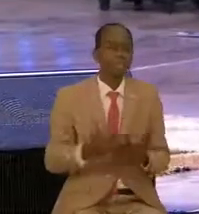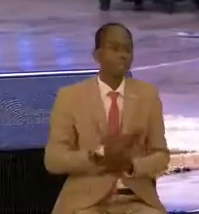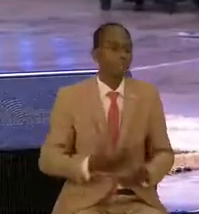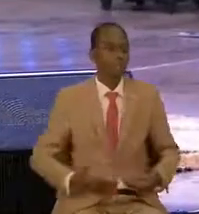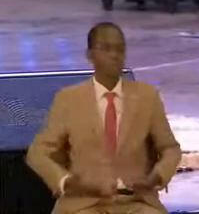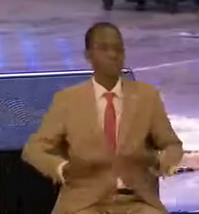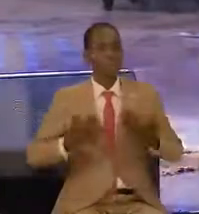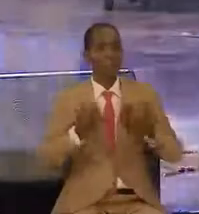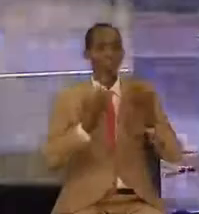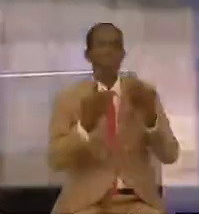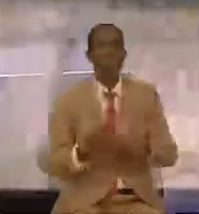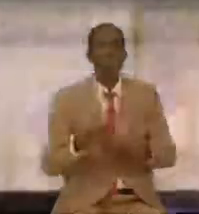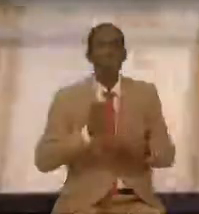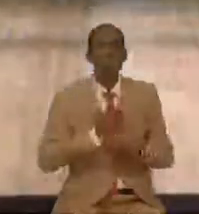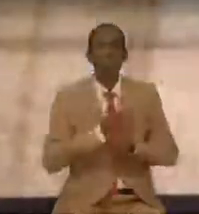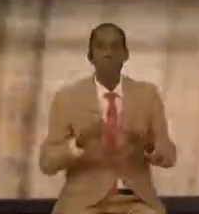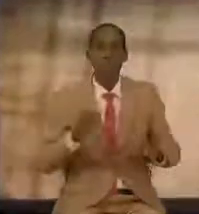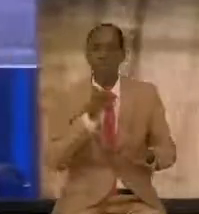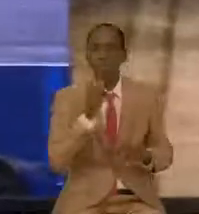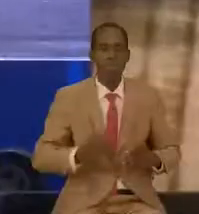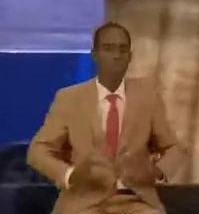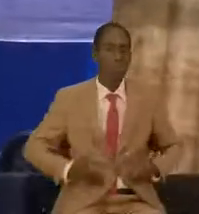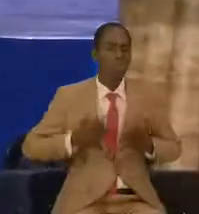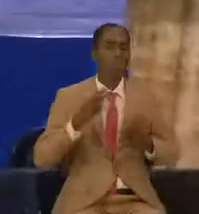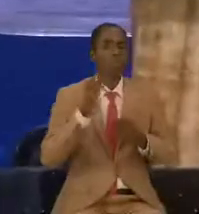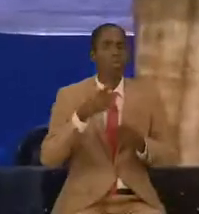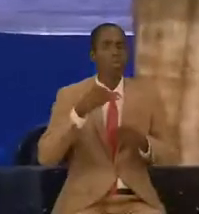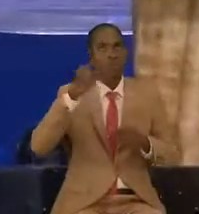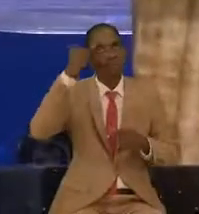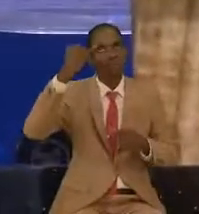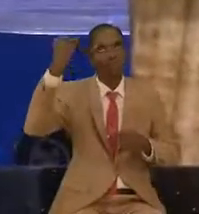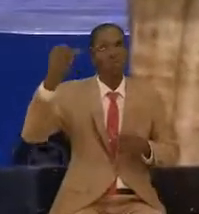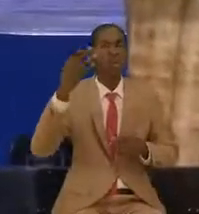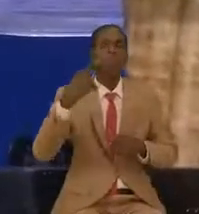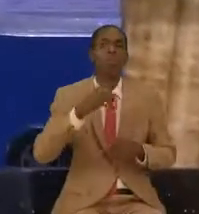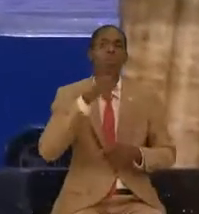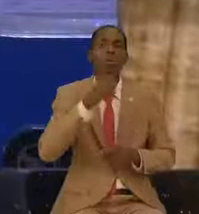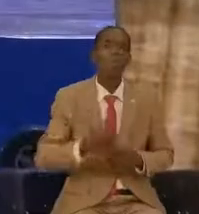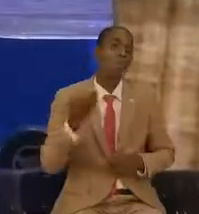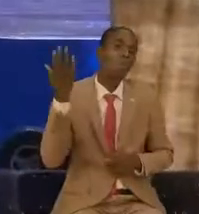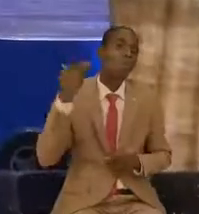Je ne vis plus par l'idéologie de l'ancienne vie,